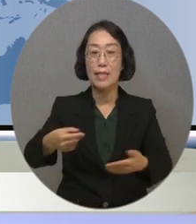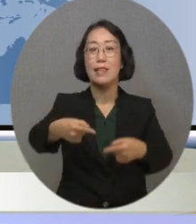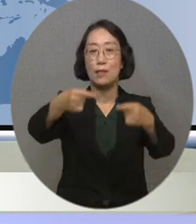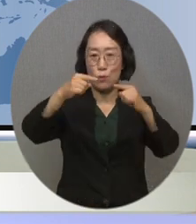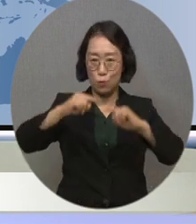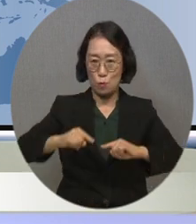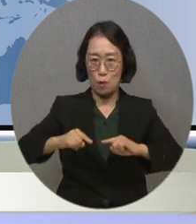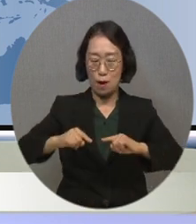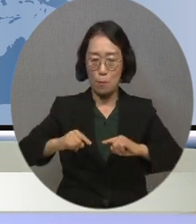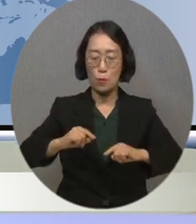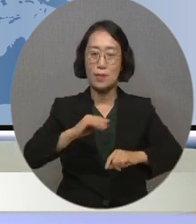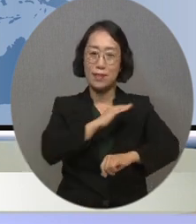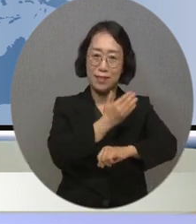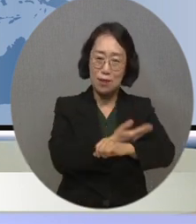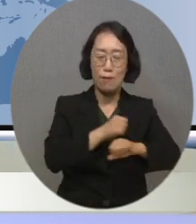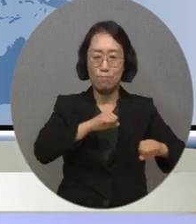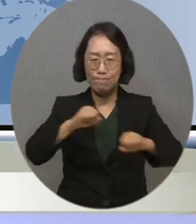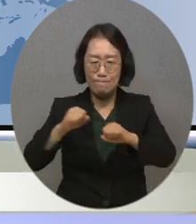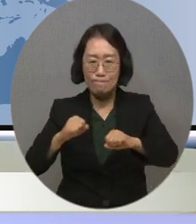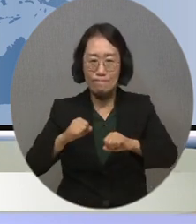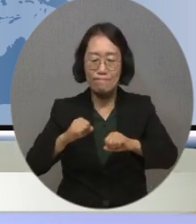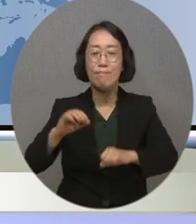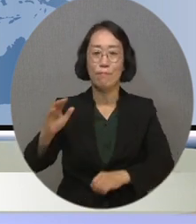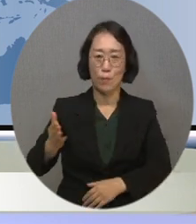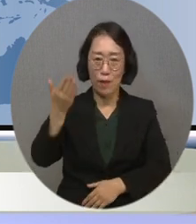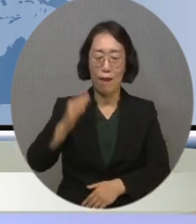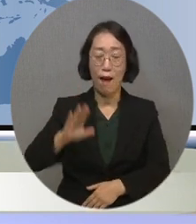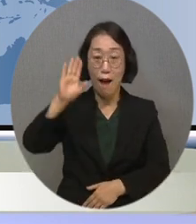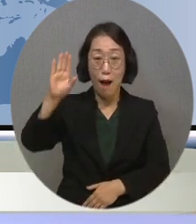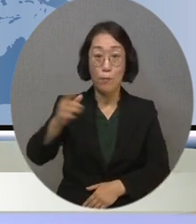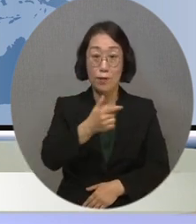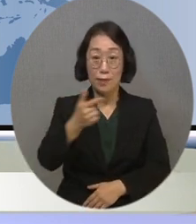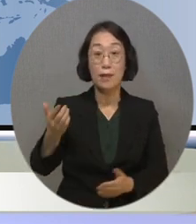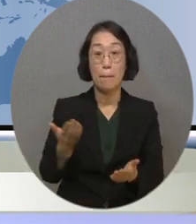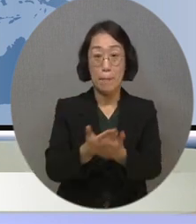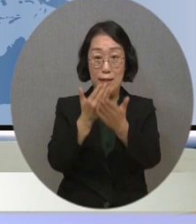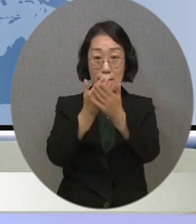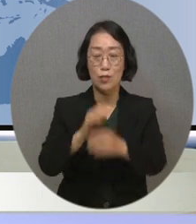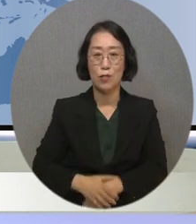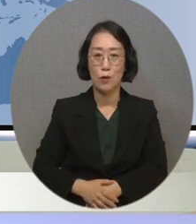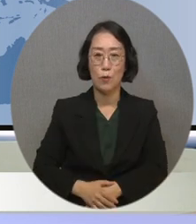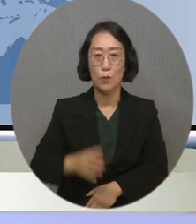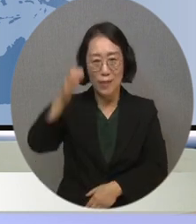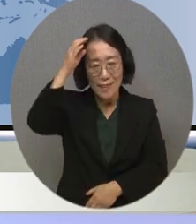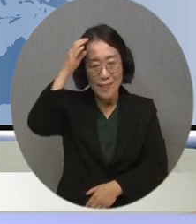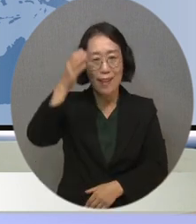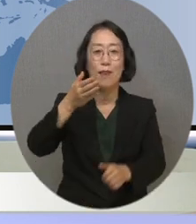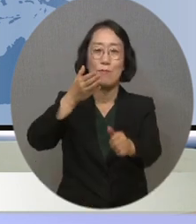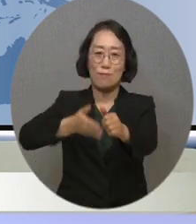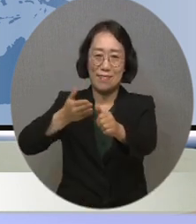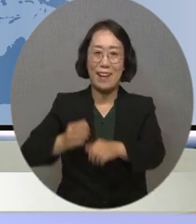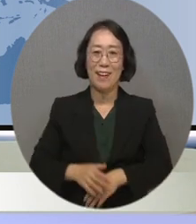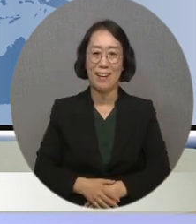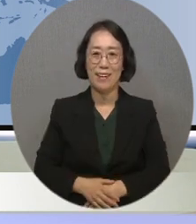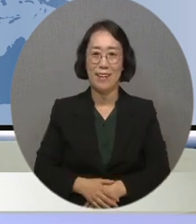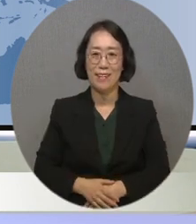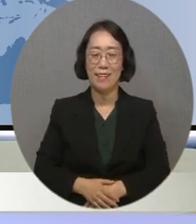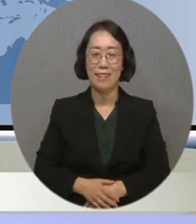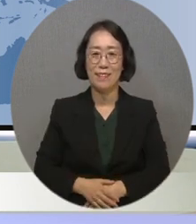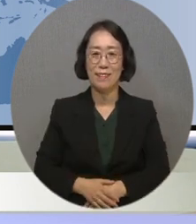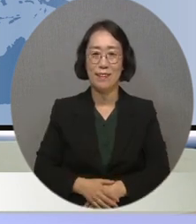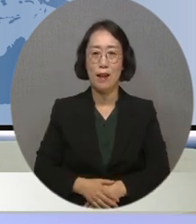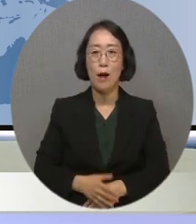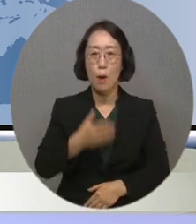영향을 마음껏 발휘할 예정인데요 앞으로의 눈부신 성장과 활약을 기대해 주시기 바랍니다 이상으로